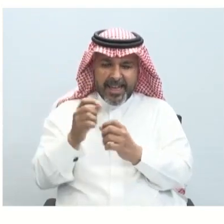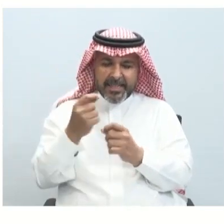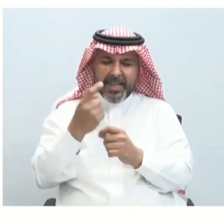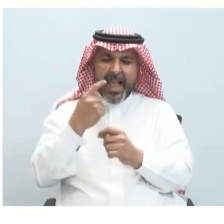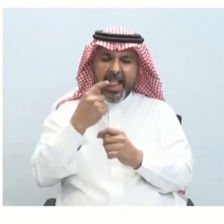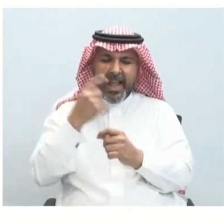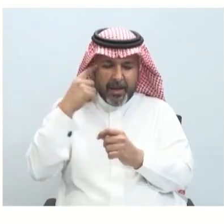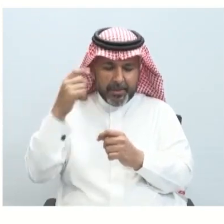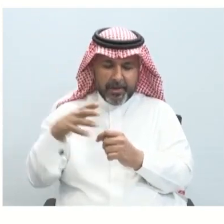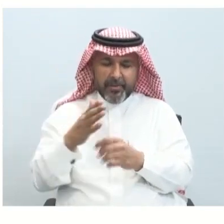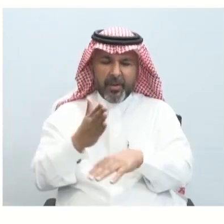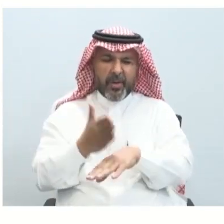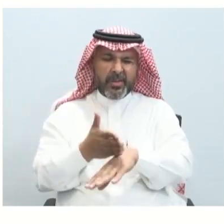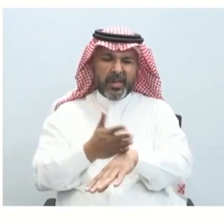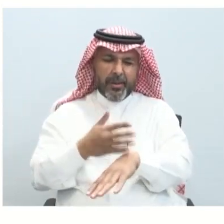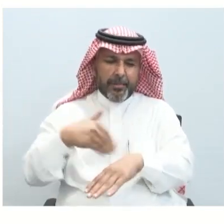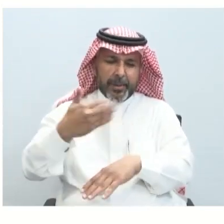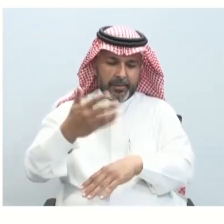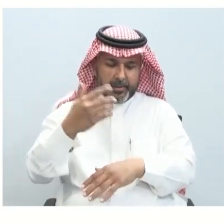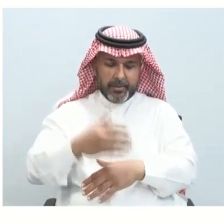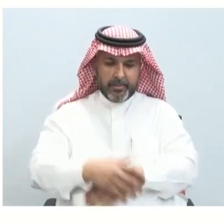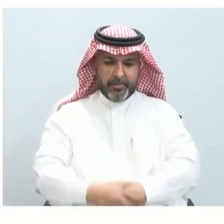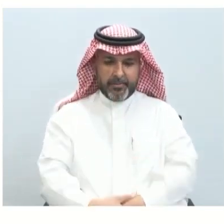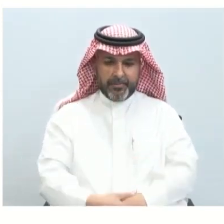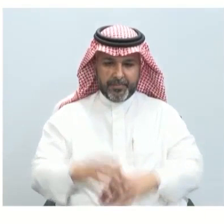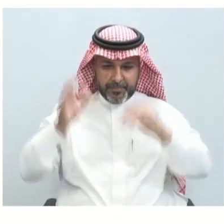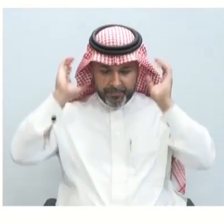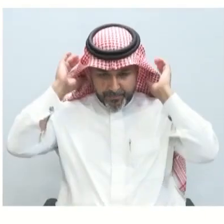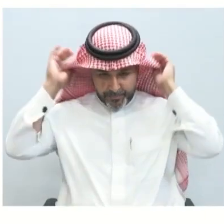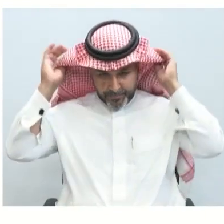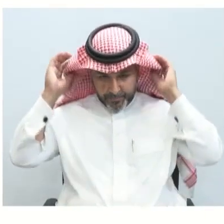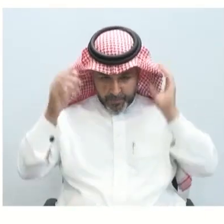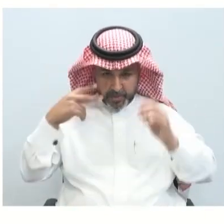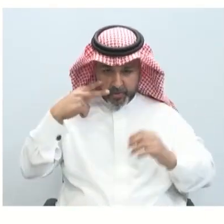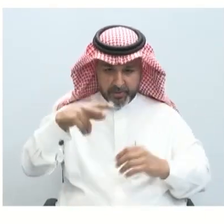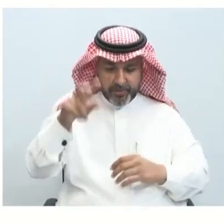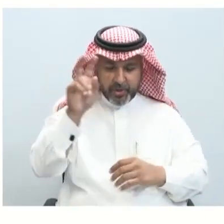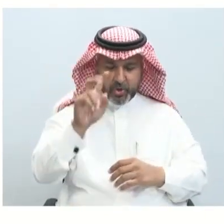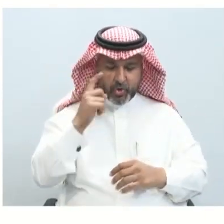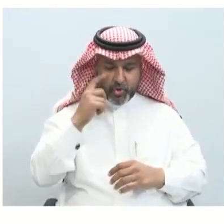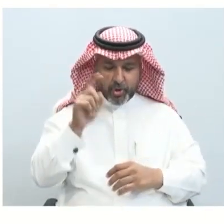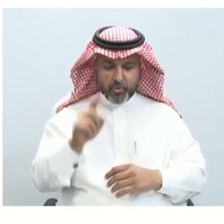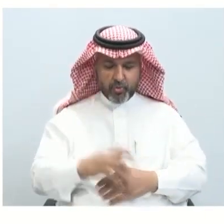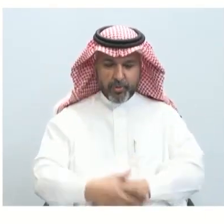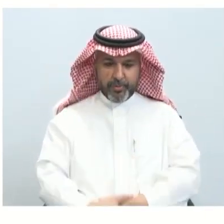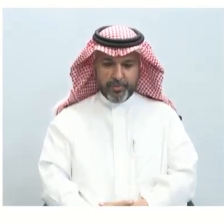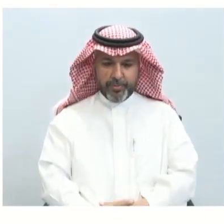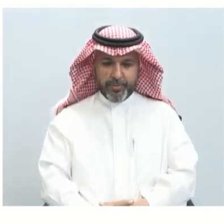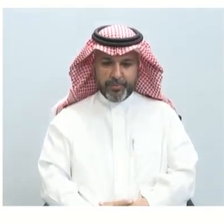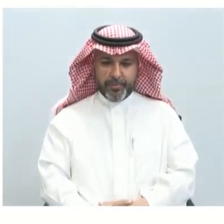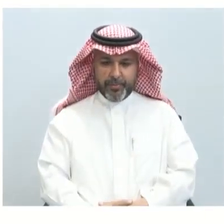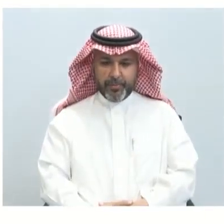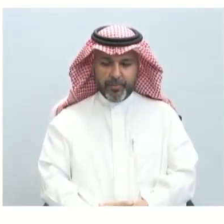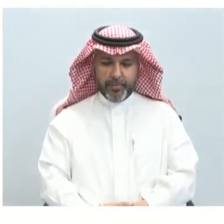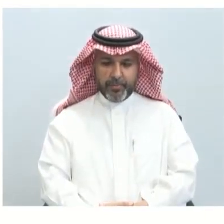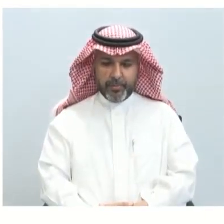لاصابه بالسرطان استخدم واستخدم الشكل الاتي في الاجابه عن السؤالين 15 و16 في سؤال 15